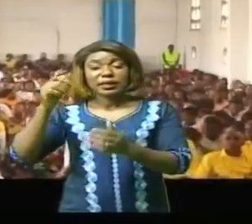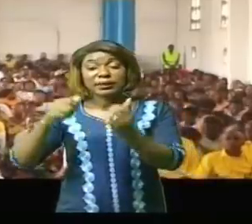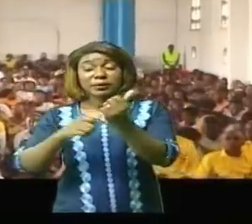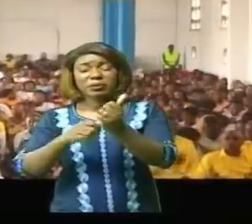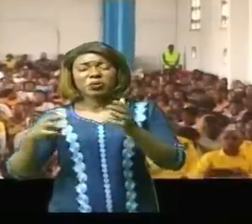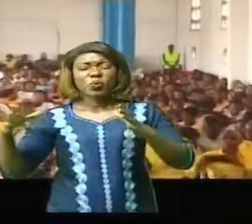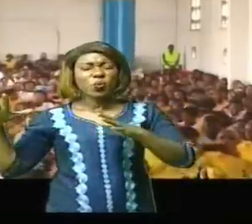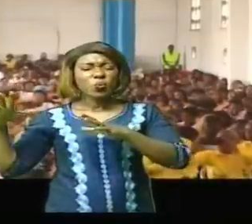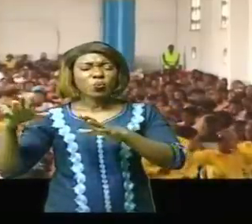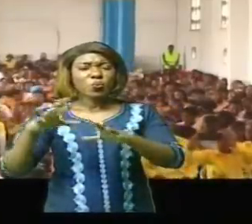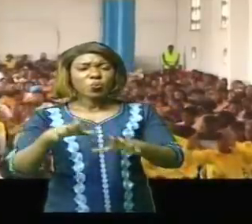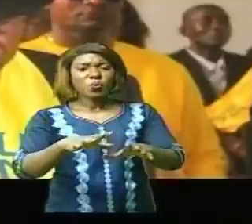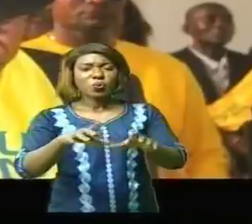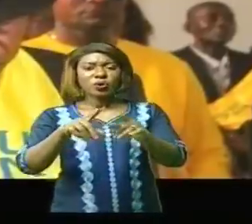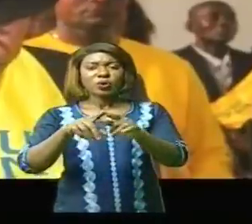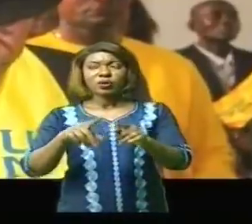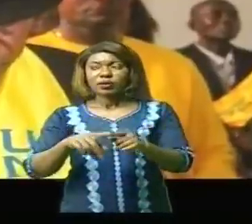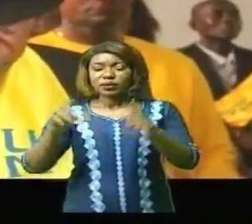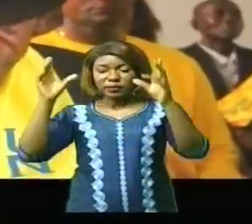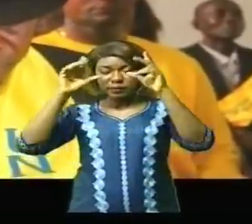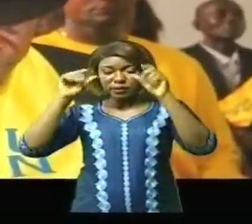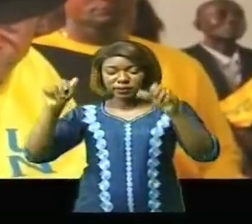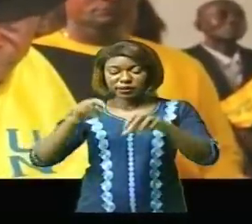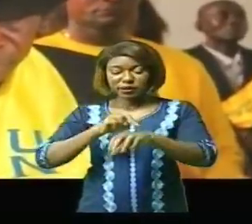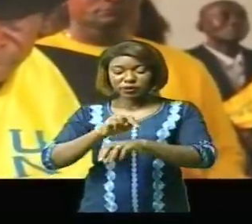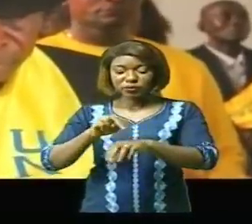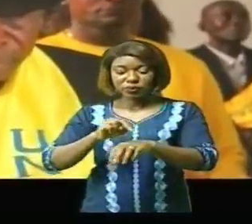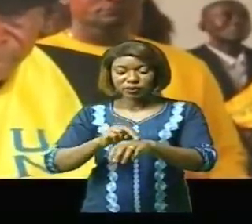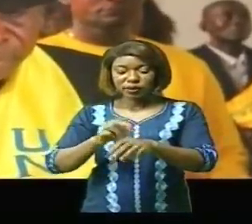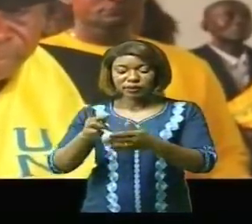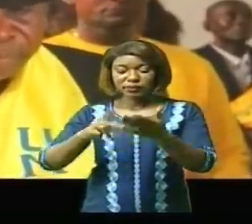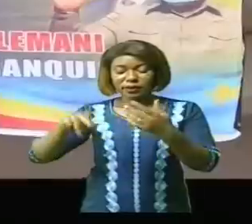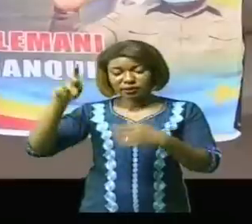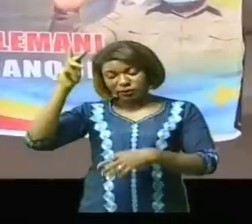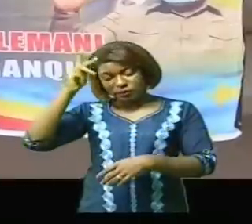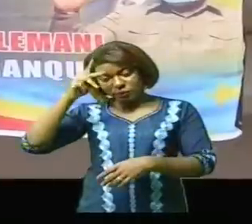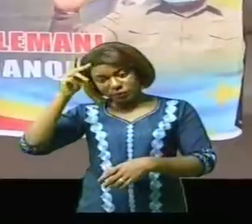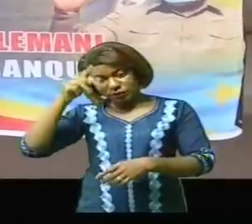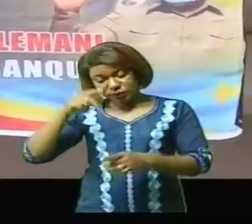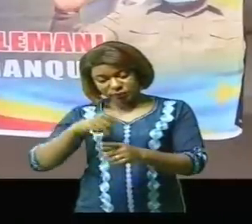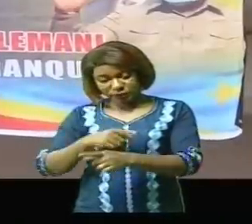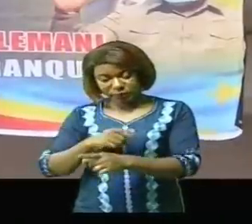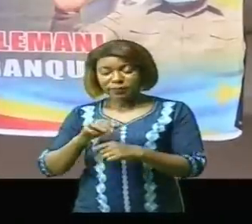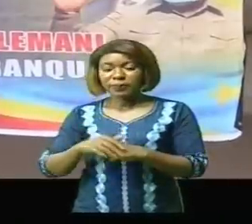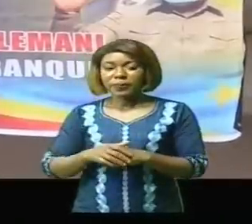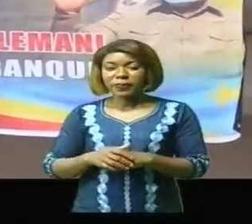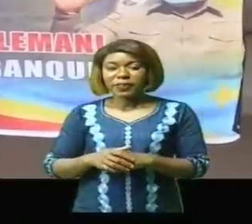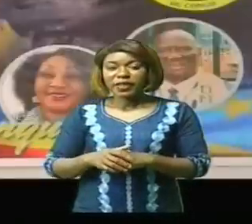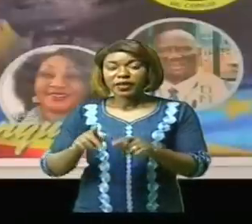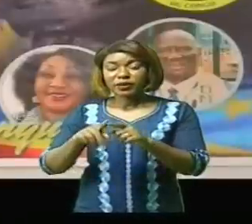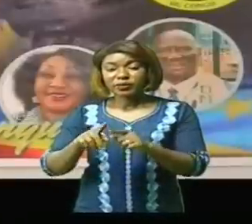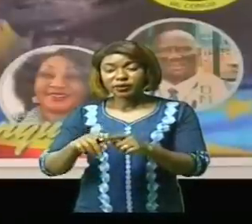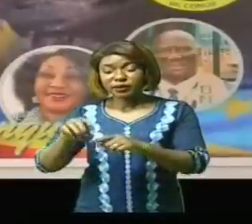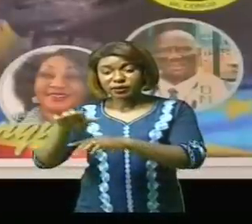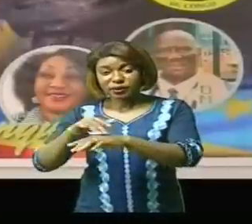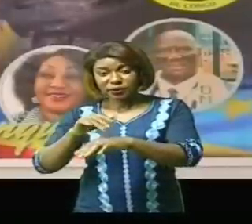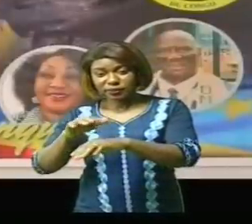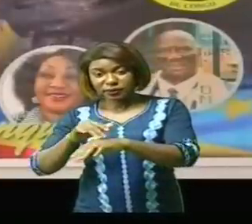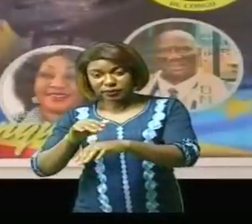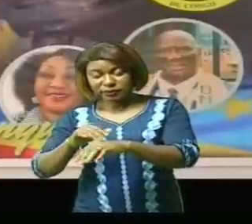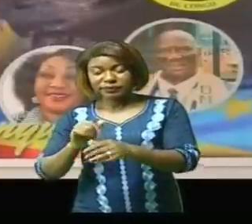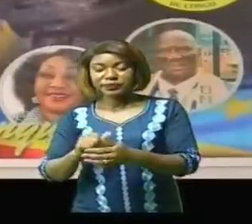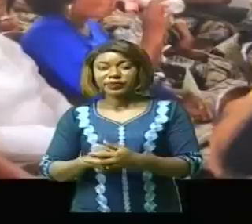militants autour de Jean Longangue, président national du parti cher à Gabriel Kyungu Akumwanza, appelé affectueusement